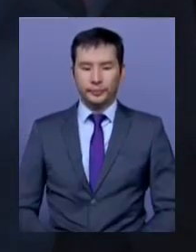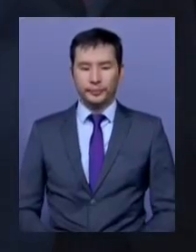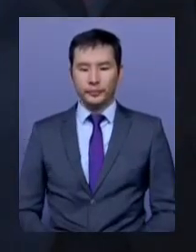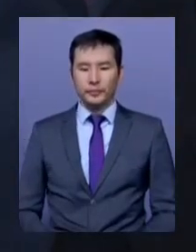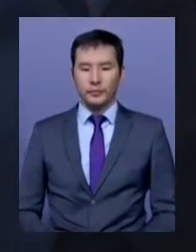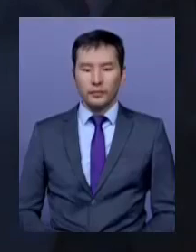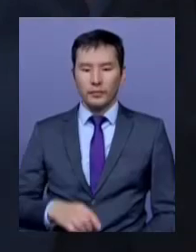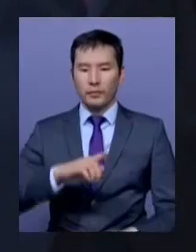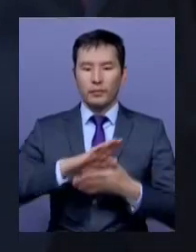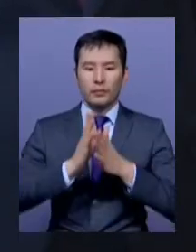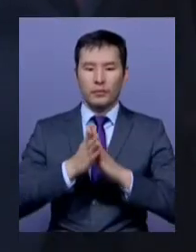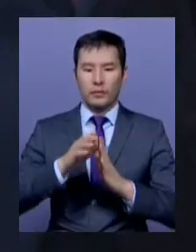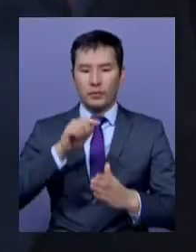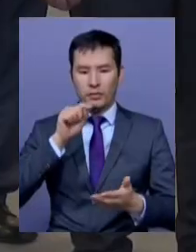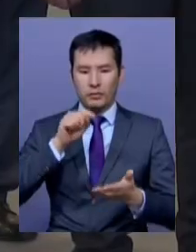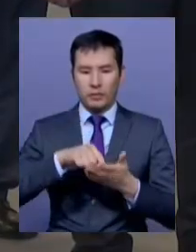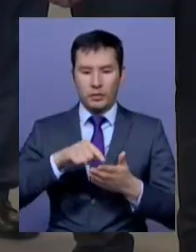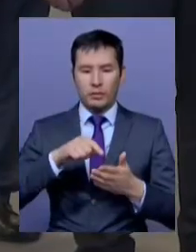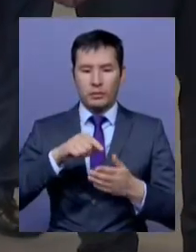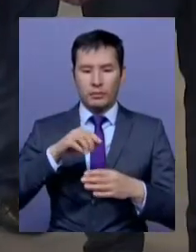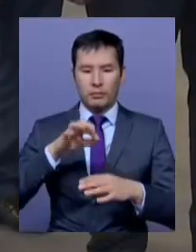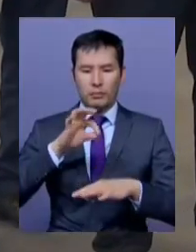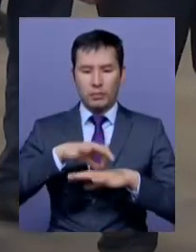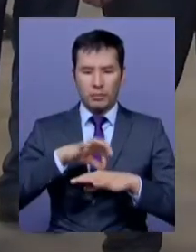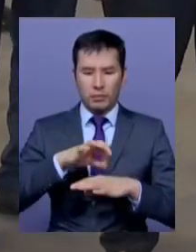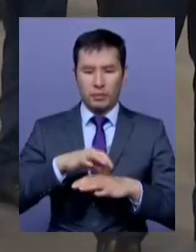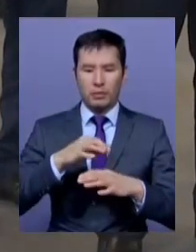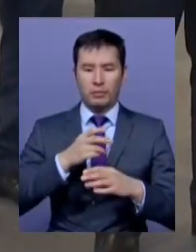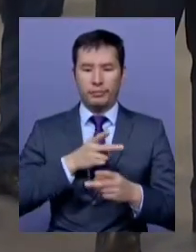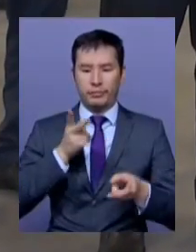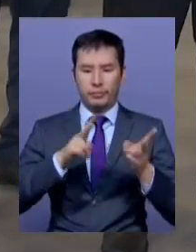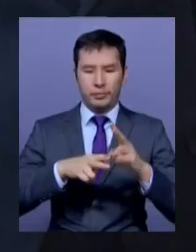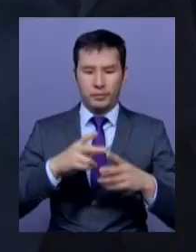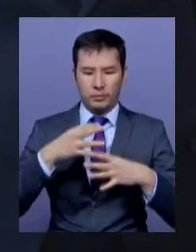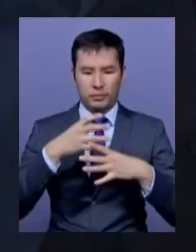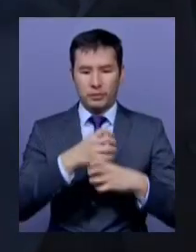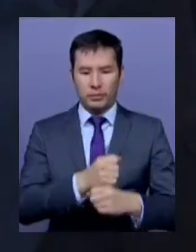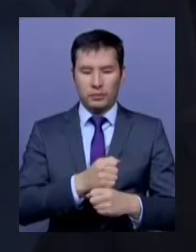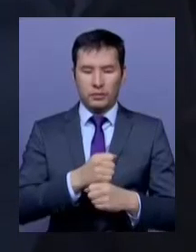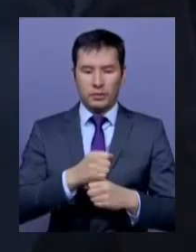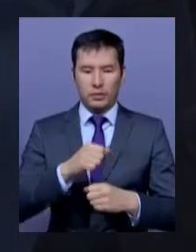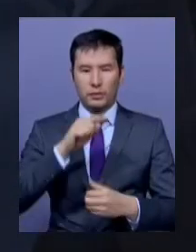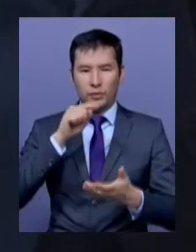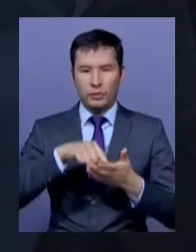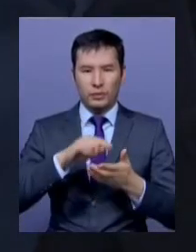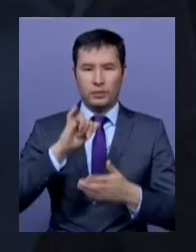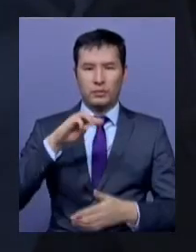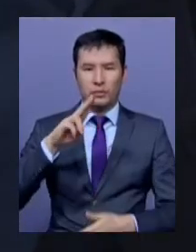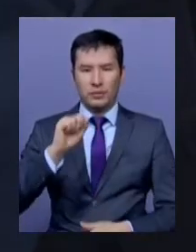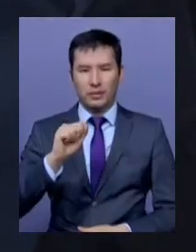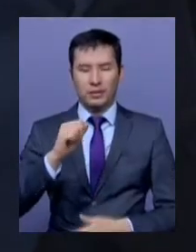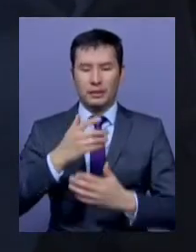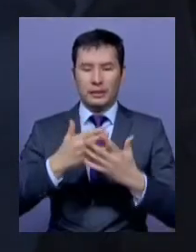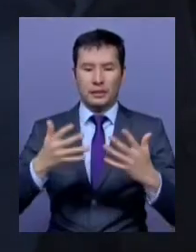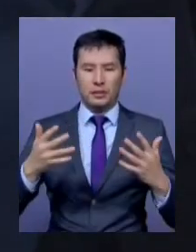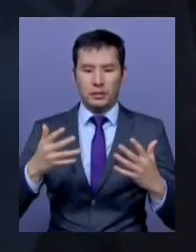конституцияда қарастырылған екі ғана болмашы ерекшелік бар. Бірақ олар факультативті хаттаманың талабына толық сай келеді. Сондықтан ата